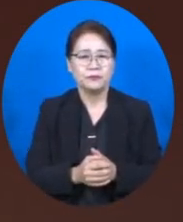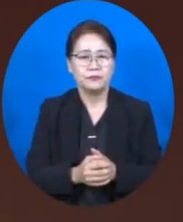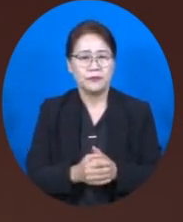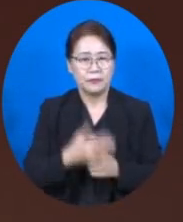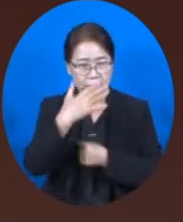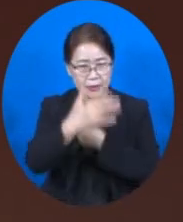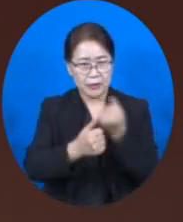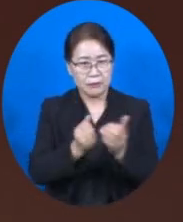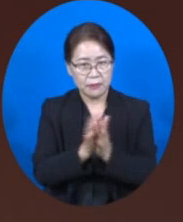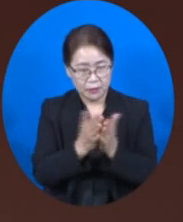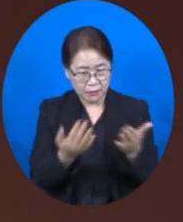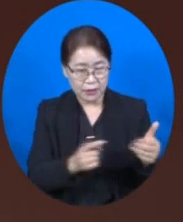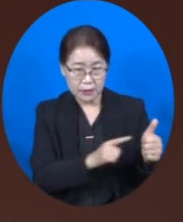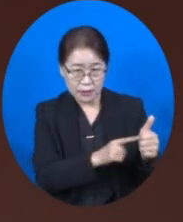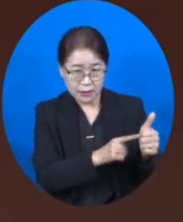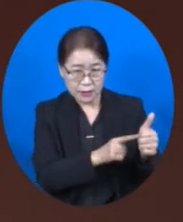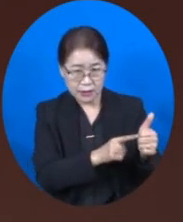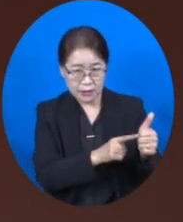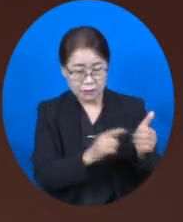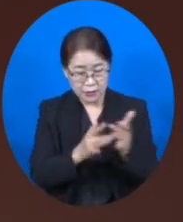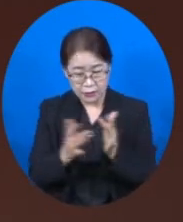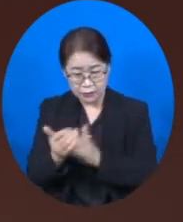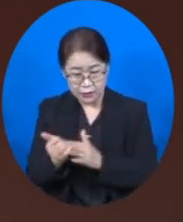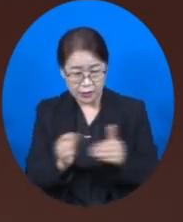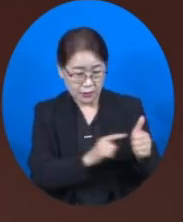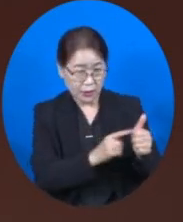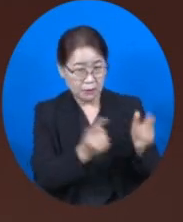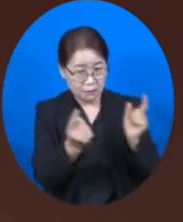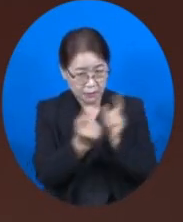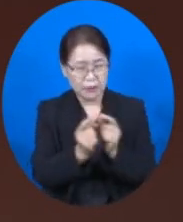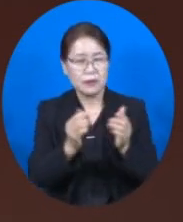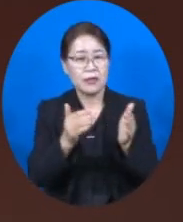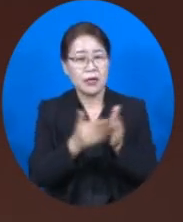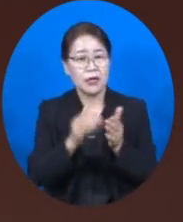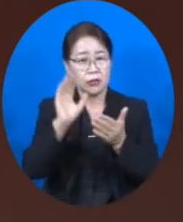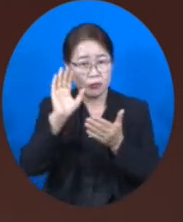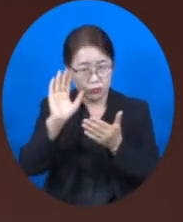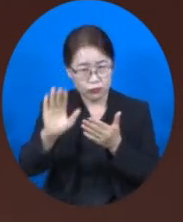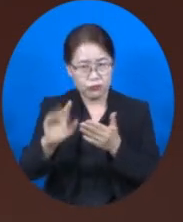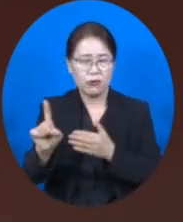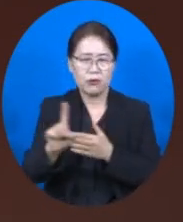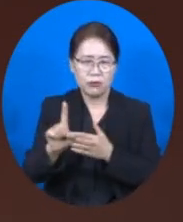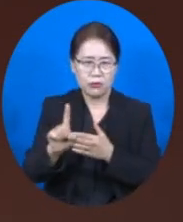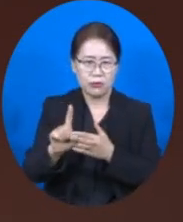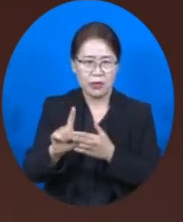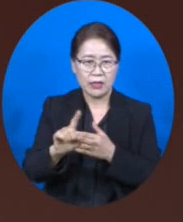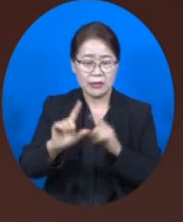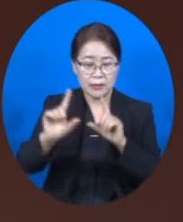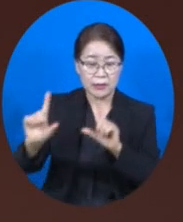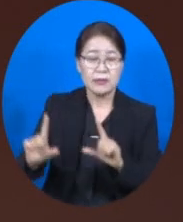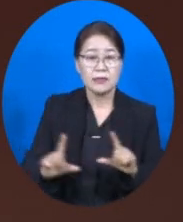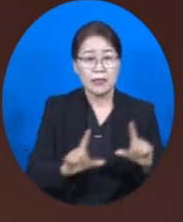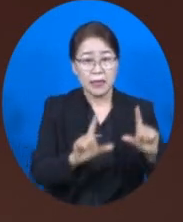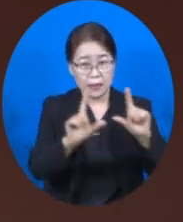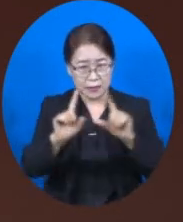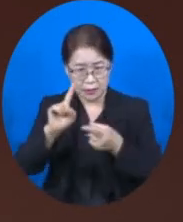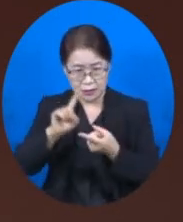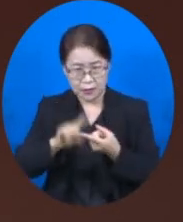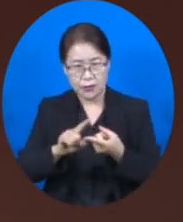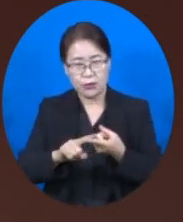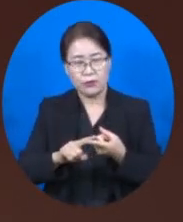성경은요 삭개오가 예수를 만나고 난 이후에 어떠한 인생을 살았는지에